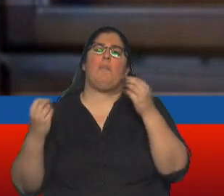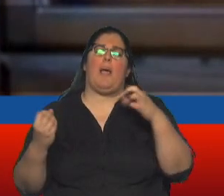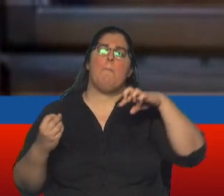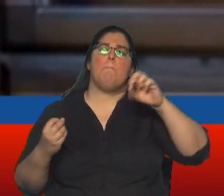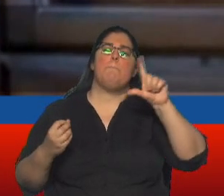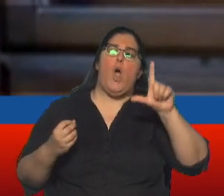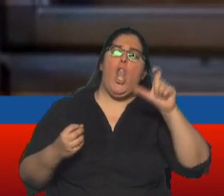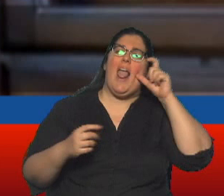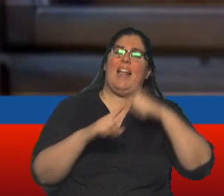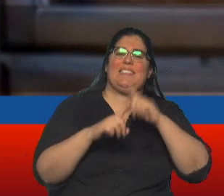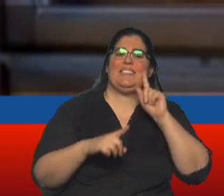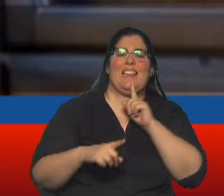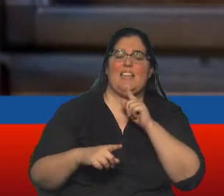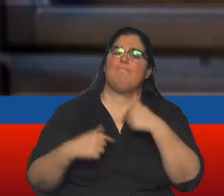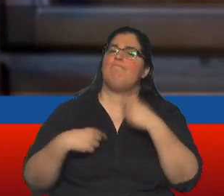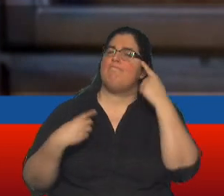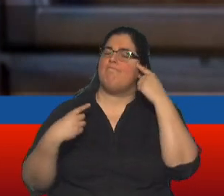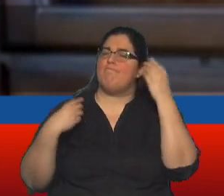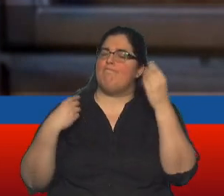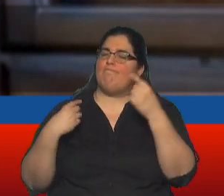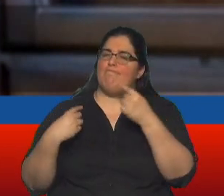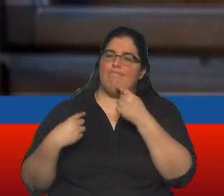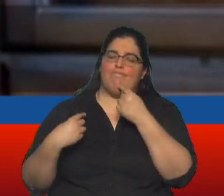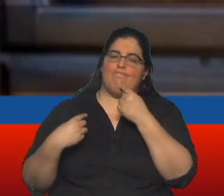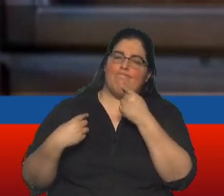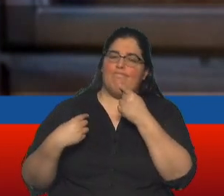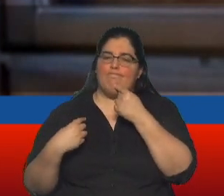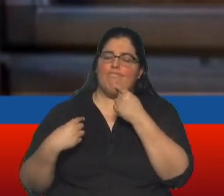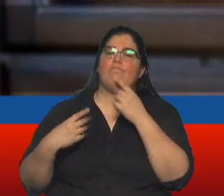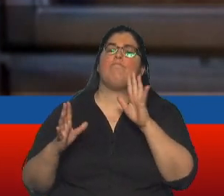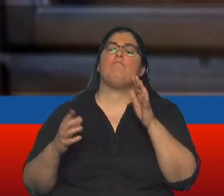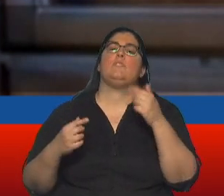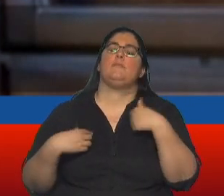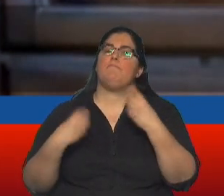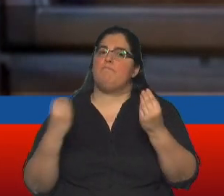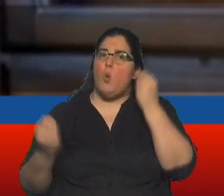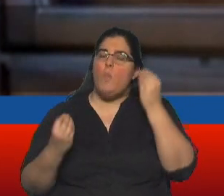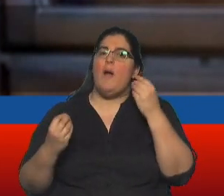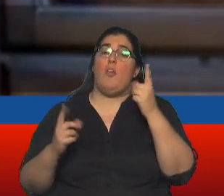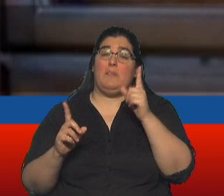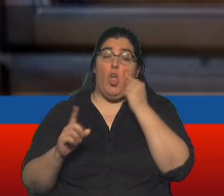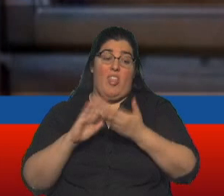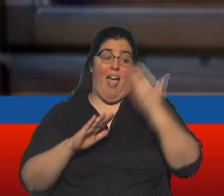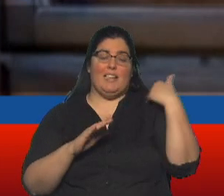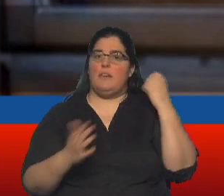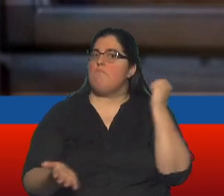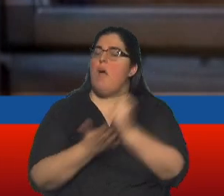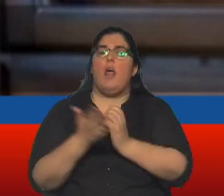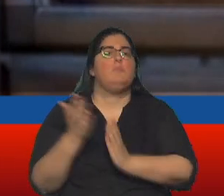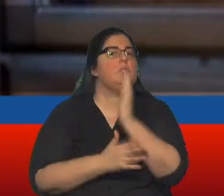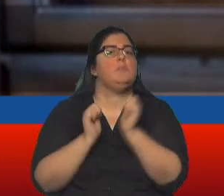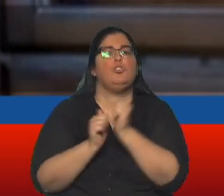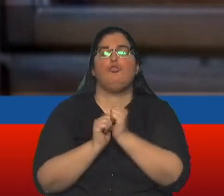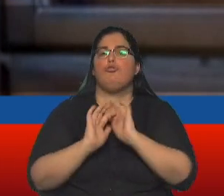że... Obym się mylił, oczywiście, ale obawiam się, że... Wczorajszy dzień może przejść do